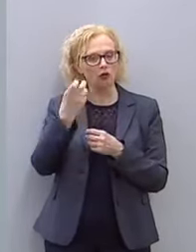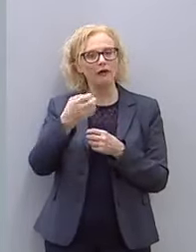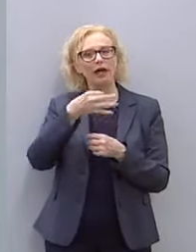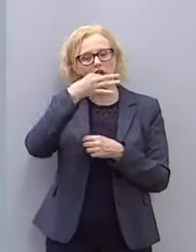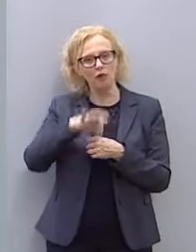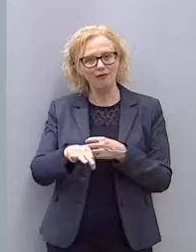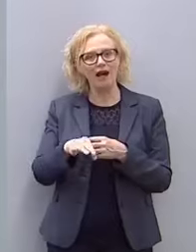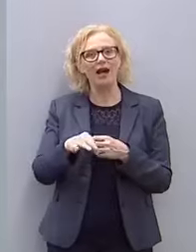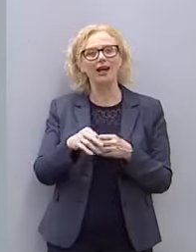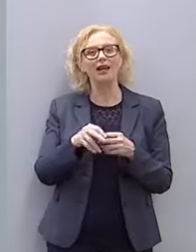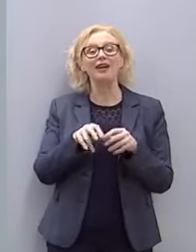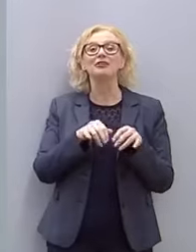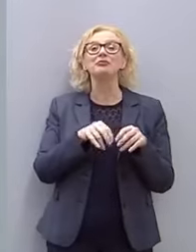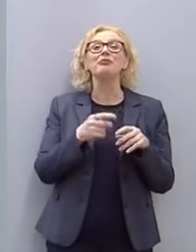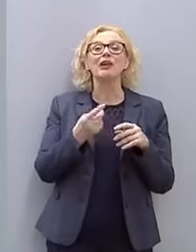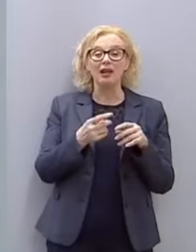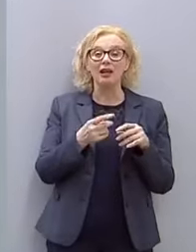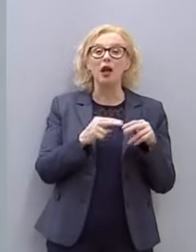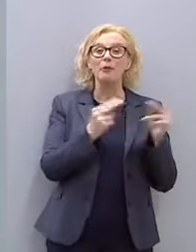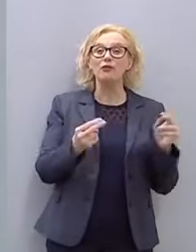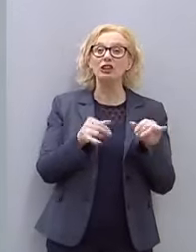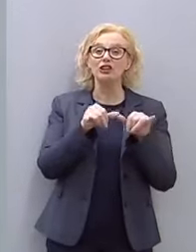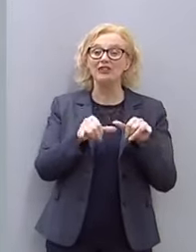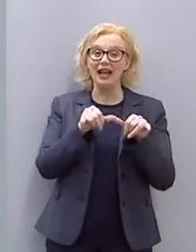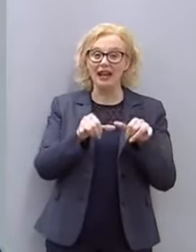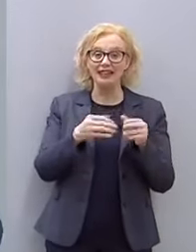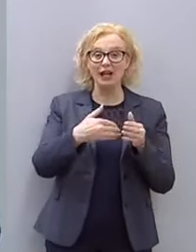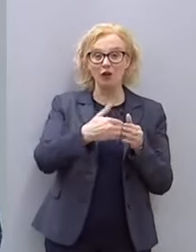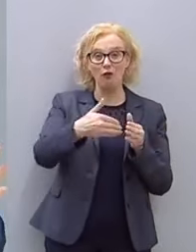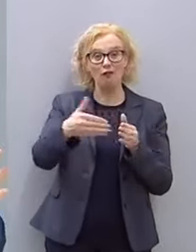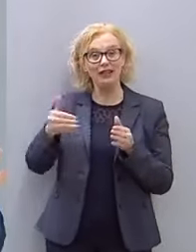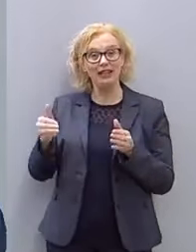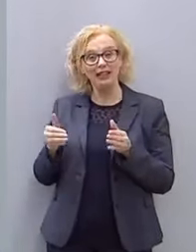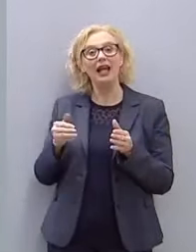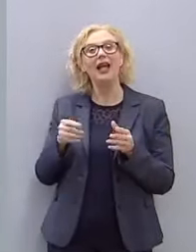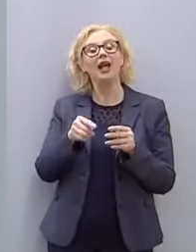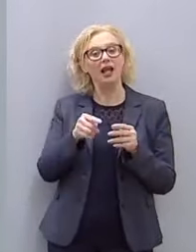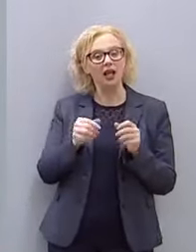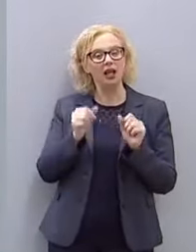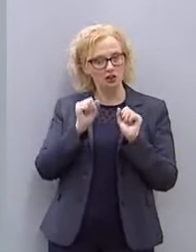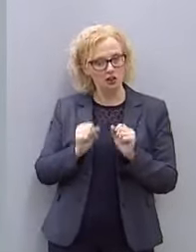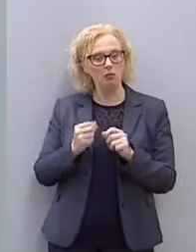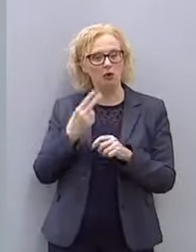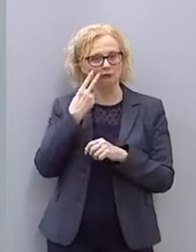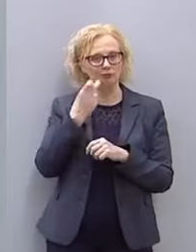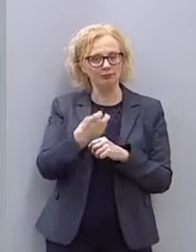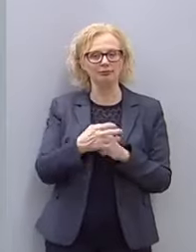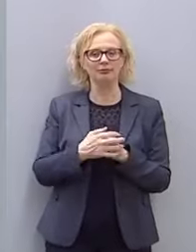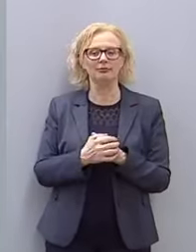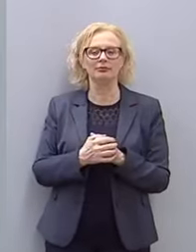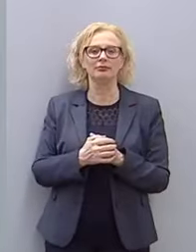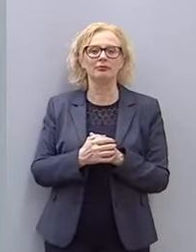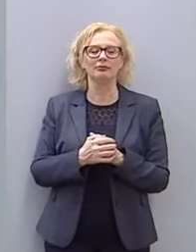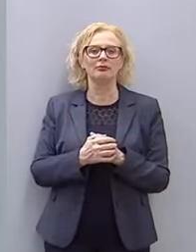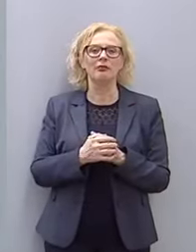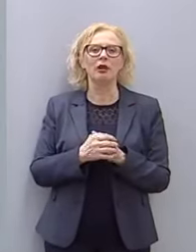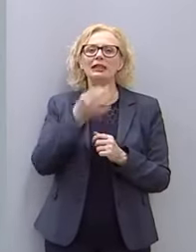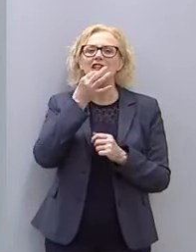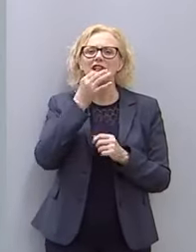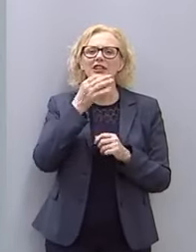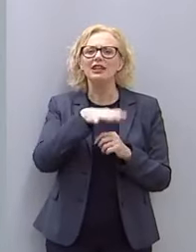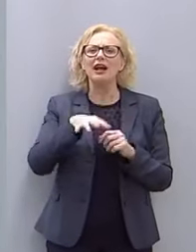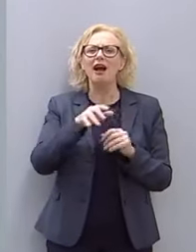confinano coulter venete che confinano con il territorio trentino qui non puoi andare in tutto il veneto poi andare a trovare i congiunti nelle province che confinano con